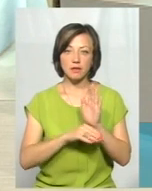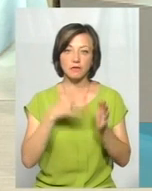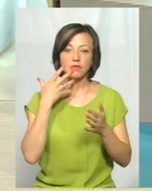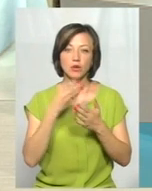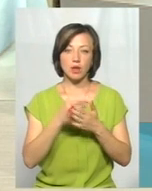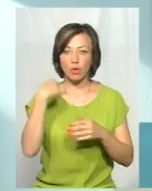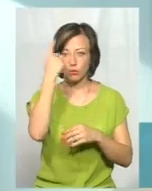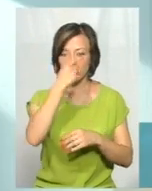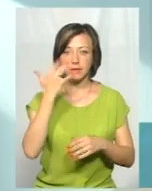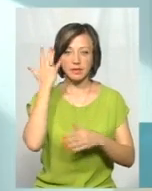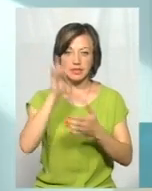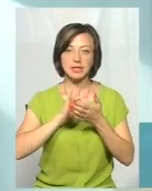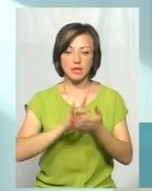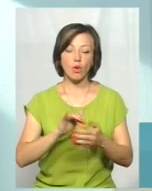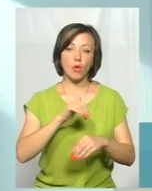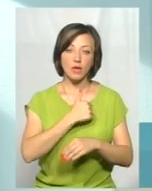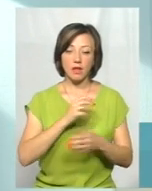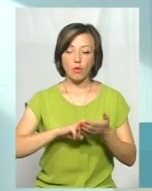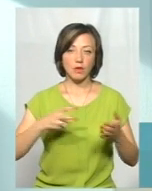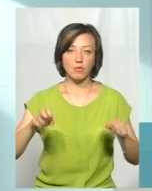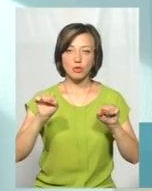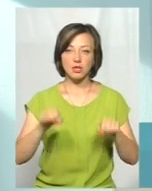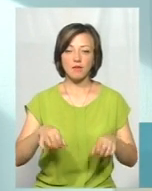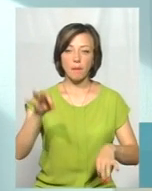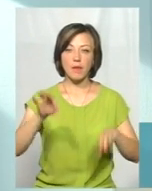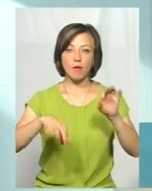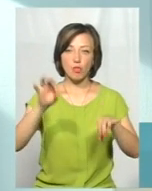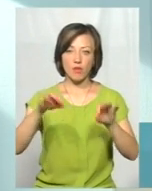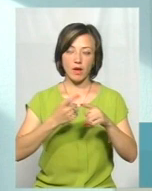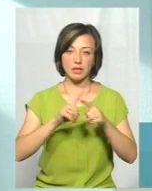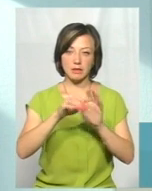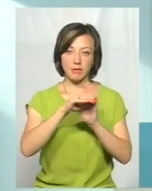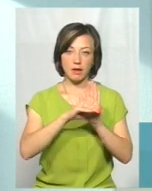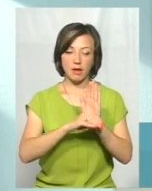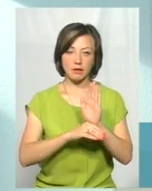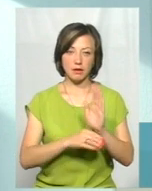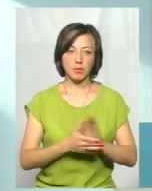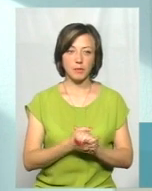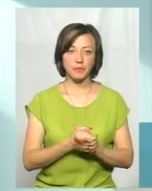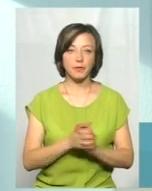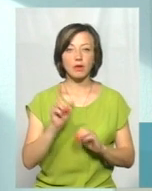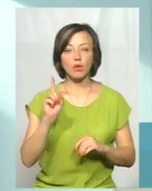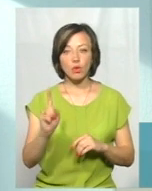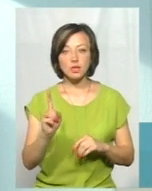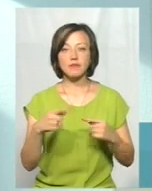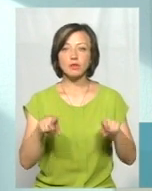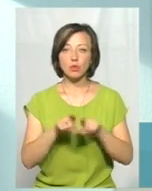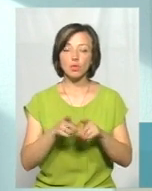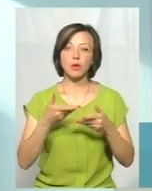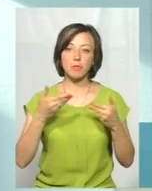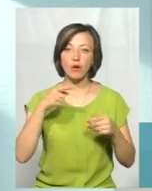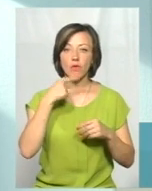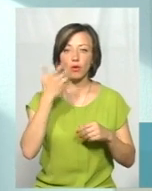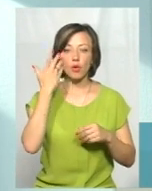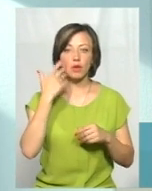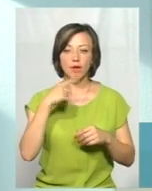якихось таких своїх цілях. І ми б хотіли уникнути можливості маніпулювати цими рейтингами. Хоча все одно ми говоримо, коли